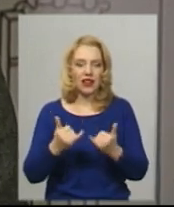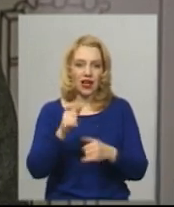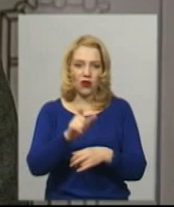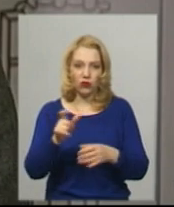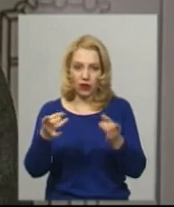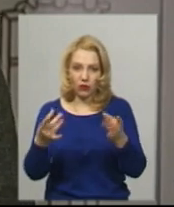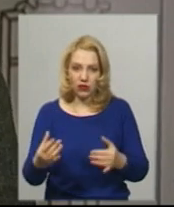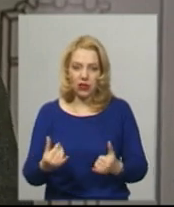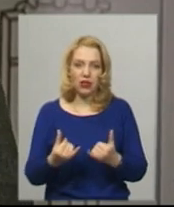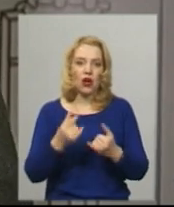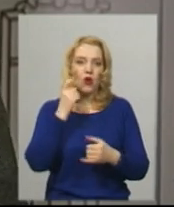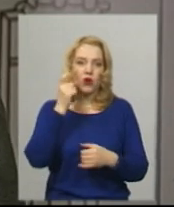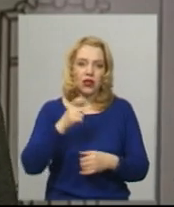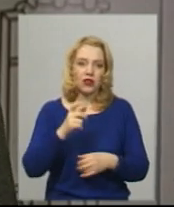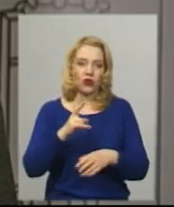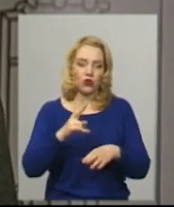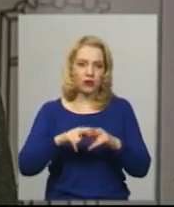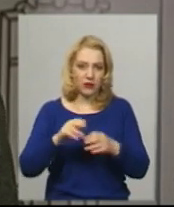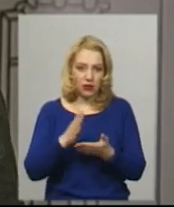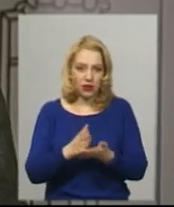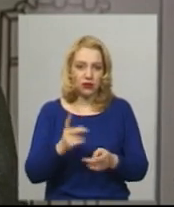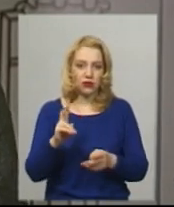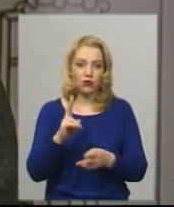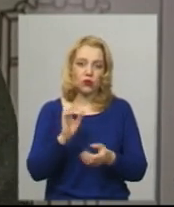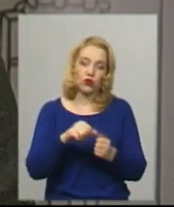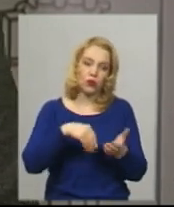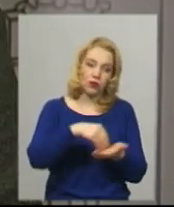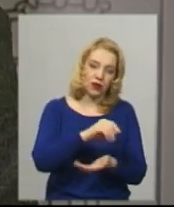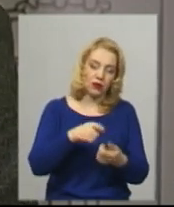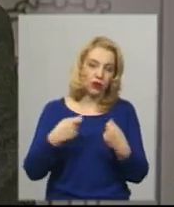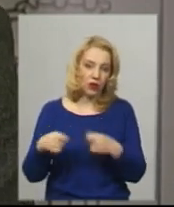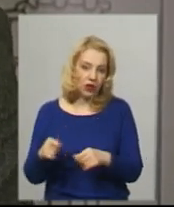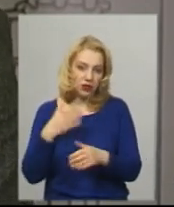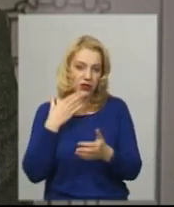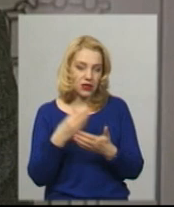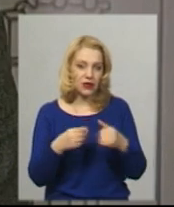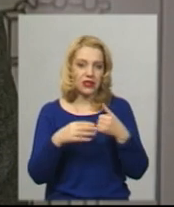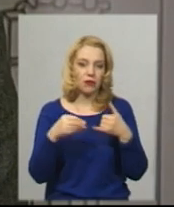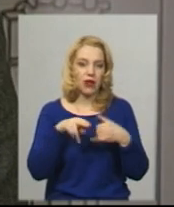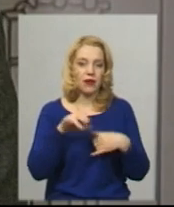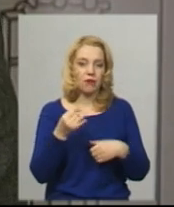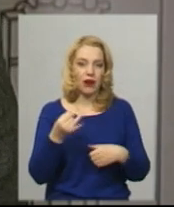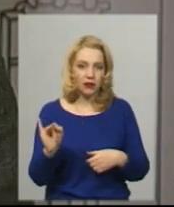України, які можуть вільно купити чи продати свій земельний пай